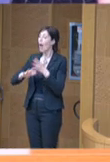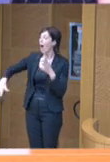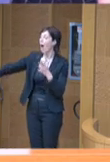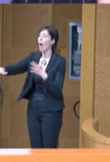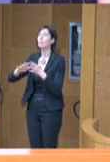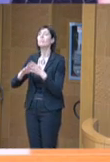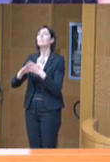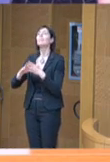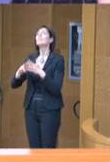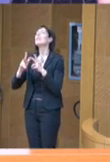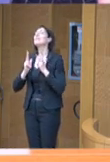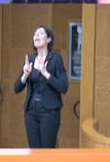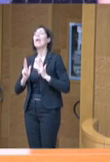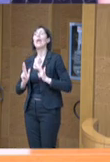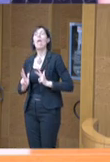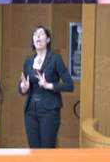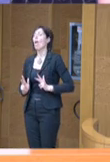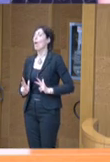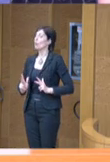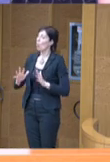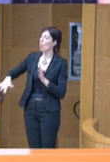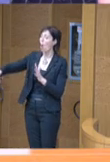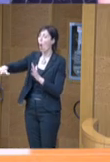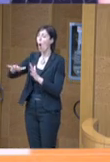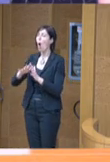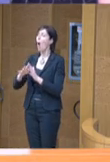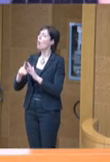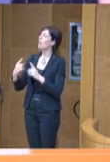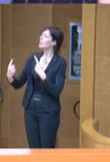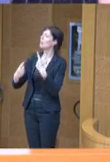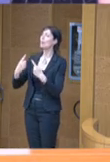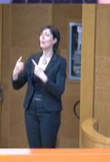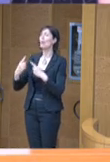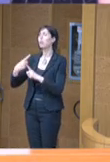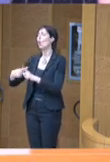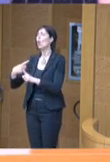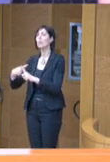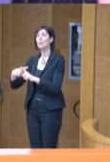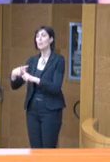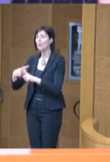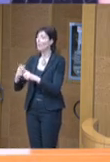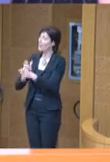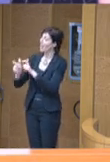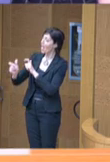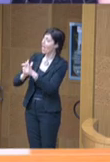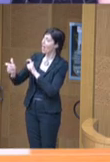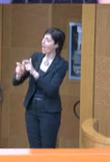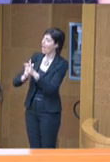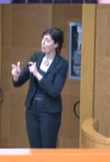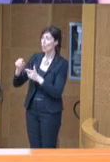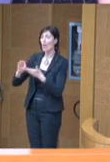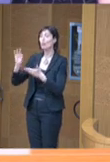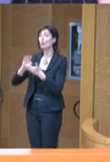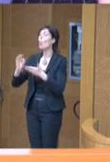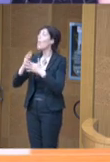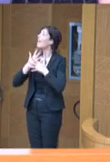luogo dove si afferma un clima positivo, dove vi siano relazioni. Questa è la scuola della